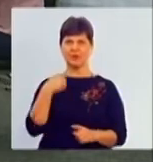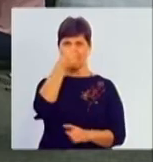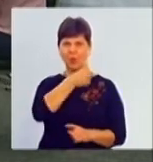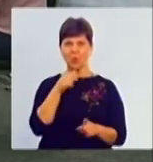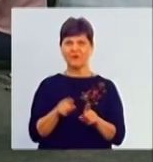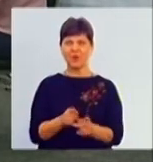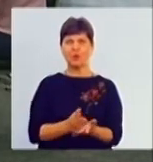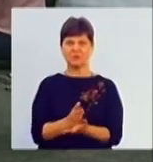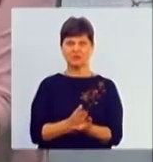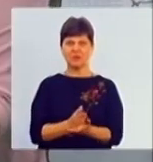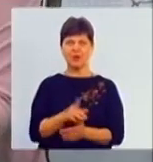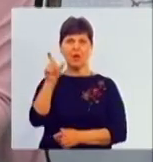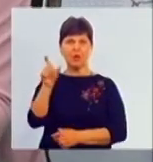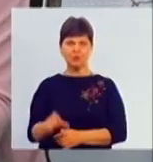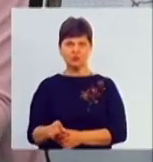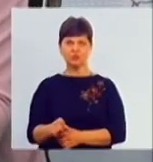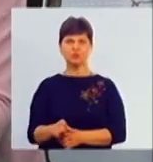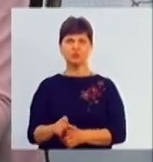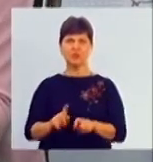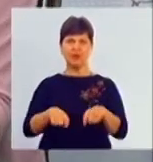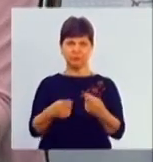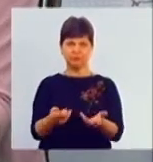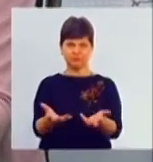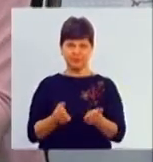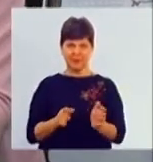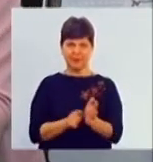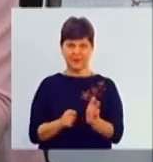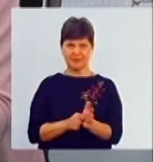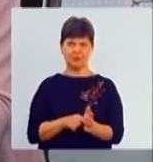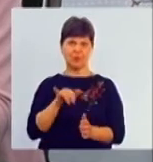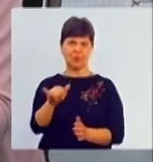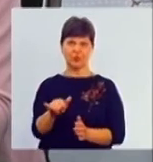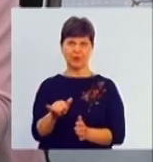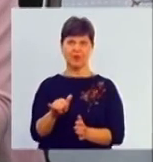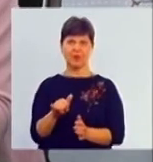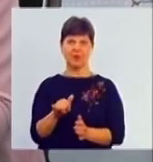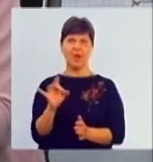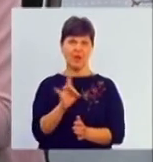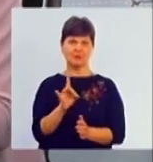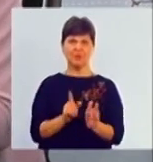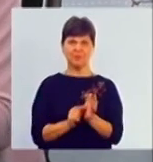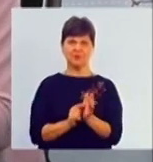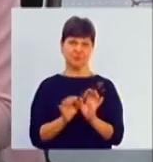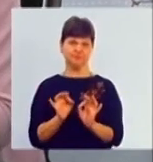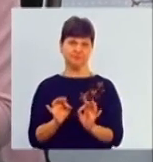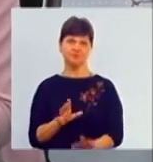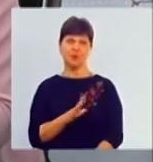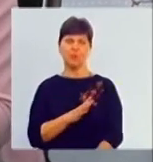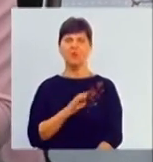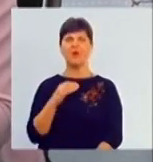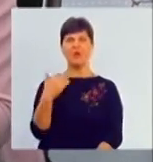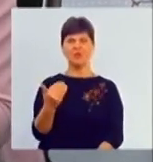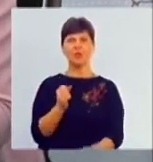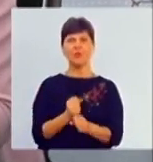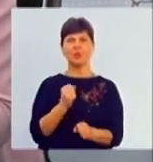стажу. Тобто людина призначила пенсійну виплату, і у неї досить немалий розмір пенсії був. І вона